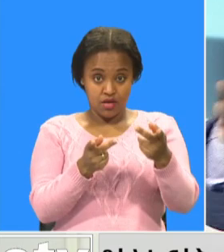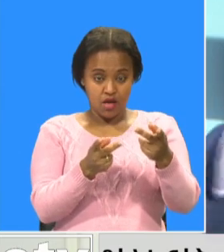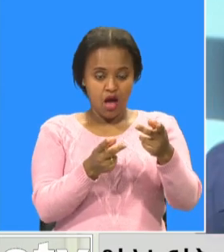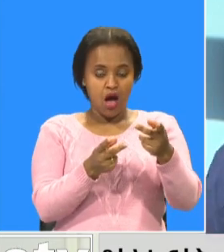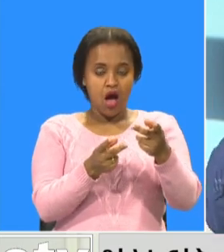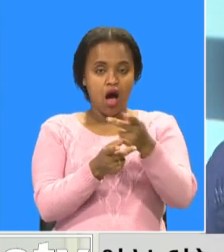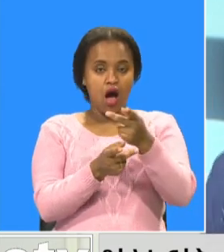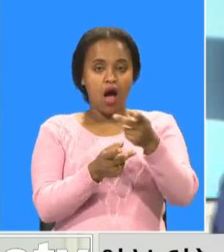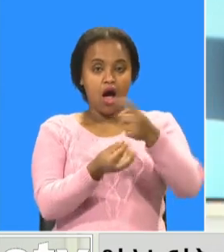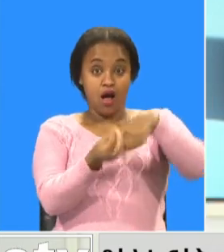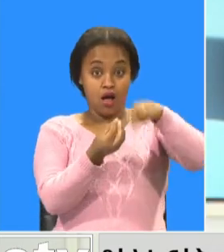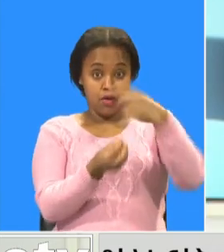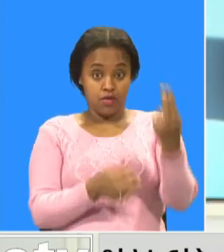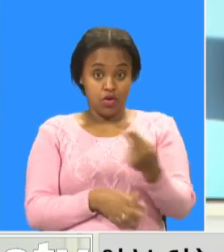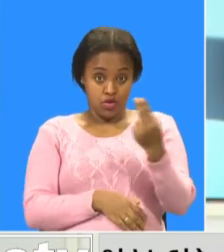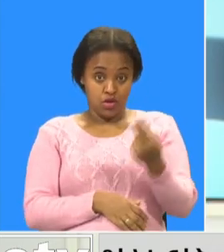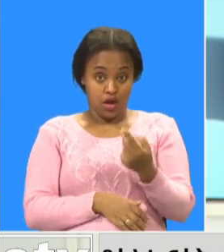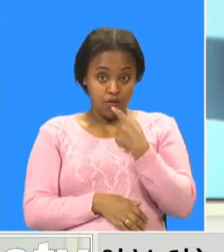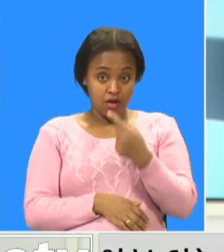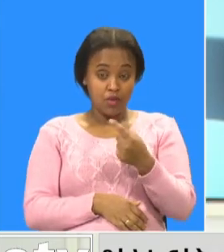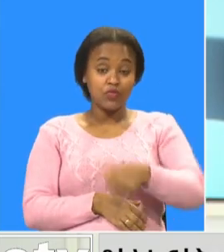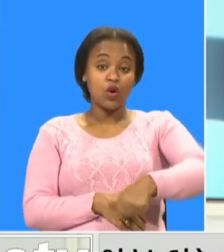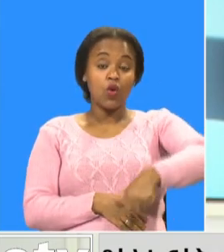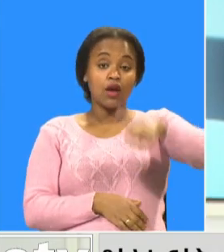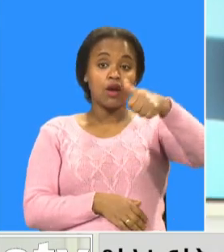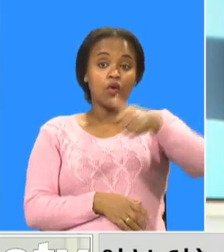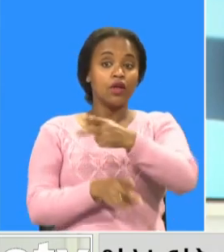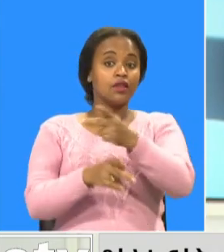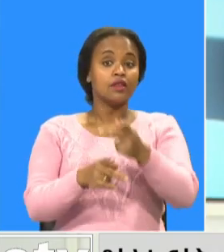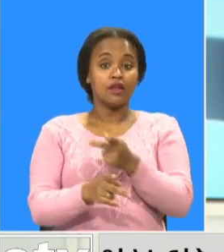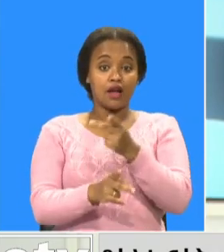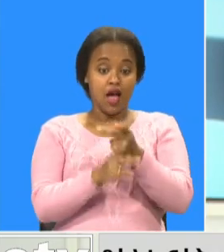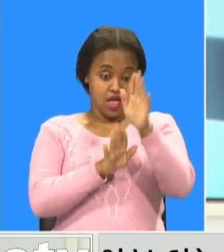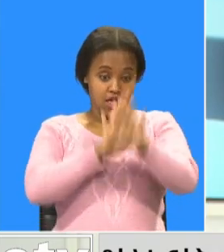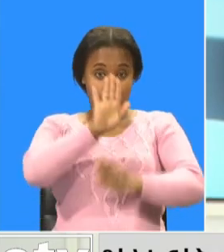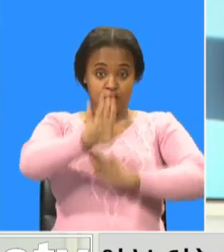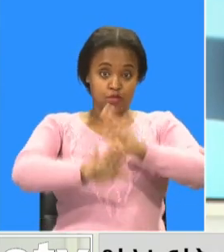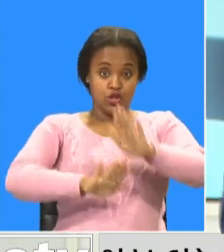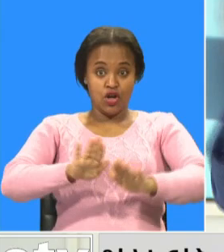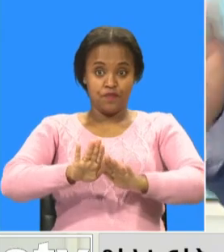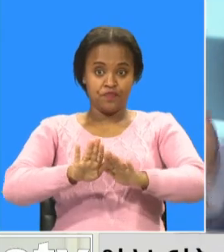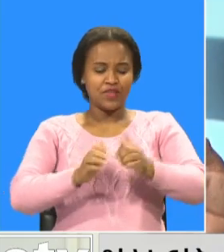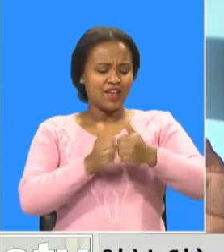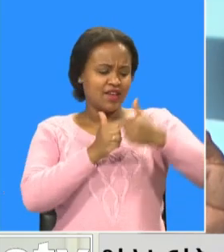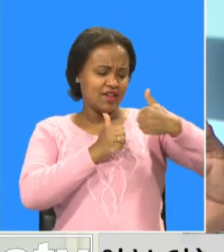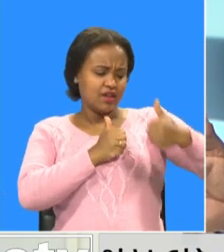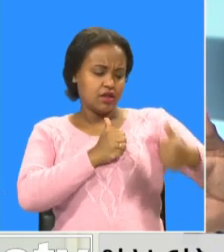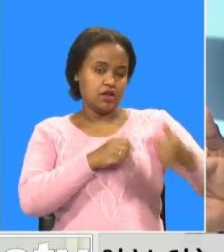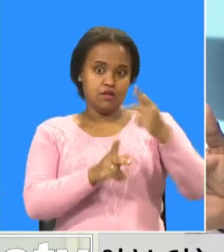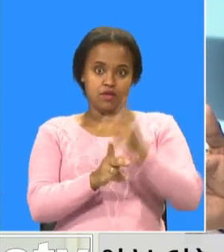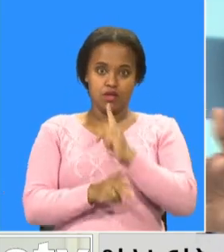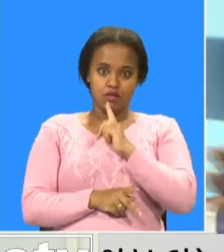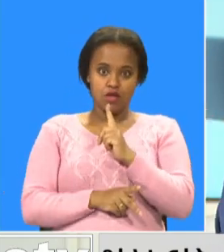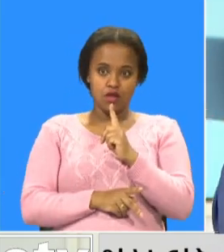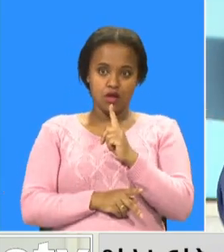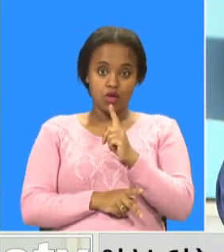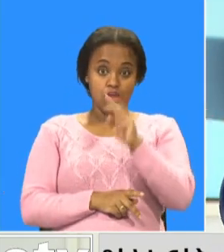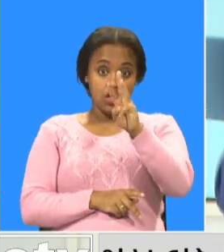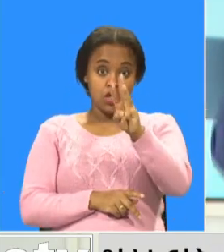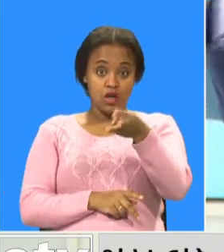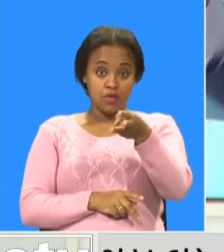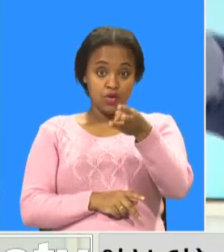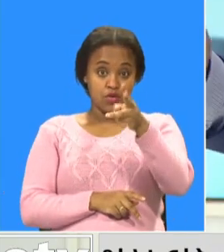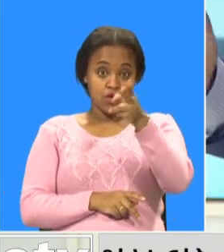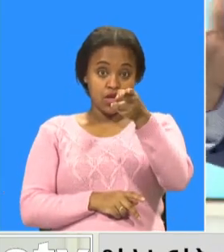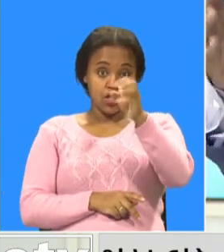ምልልስ ቅርርበት እንደተባለ ዋናው የጥንቃቄ እርምጃ ርቀትን መጠበቅ። ደብሊውኤችኦ እስከ 1